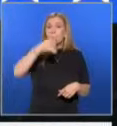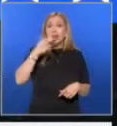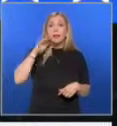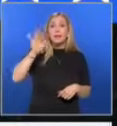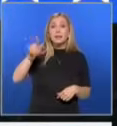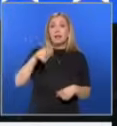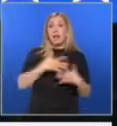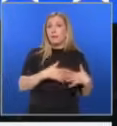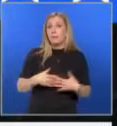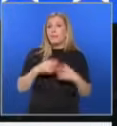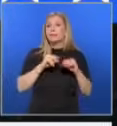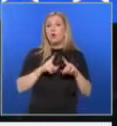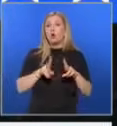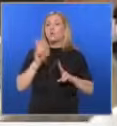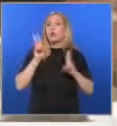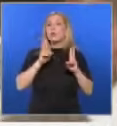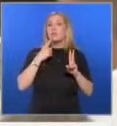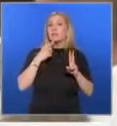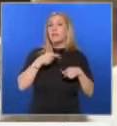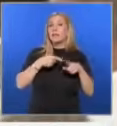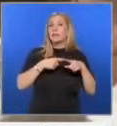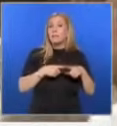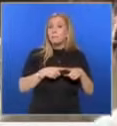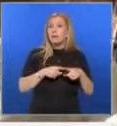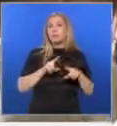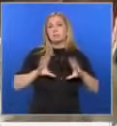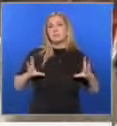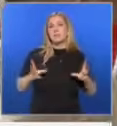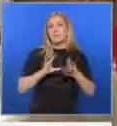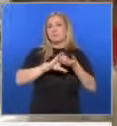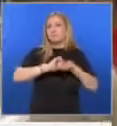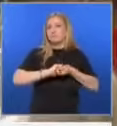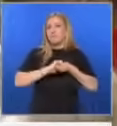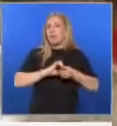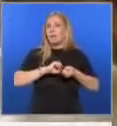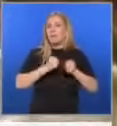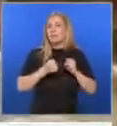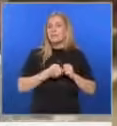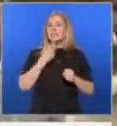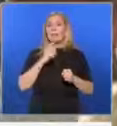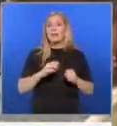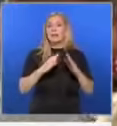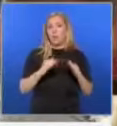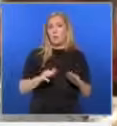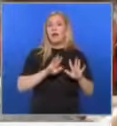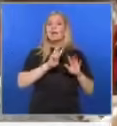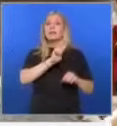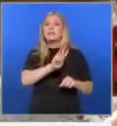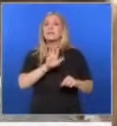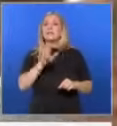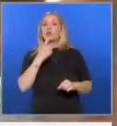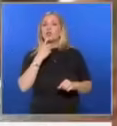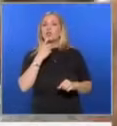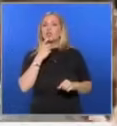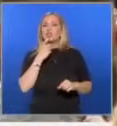че който гласува за Тръмп е идиот, става негов съотборник в битката за Белия дом. 39-годишният сенатор